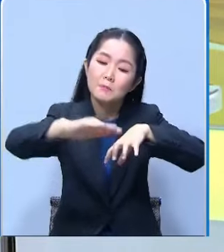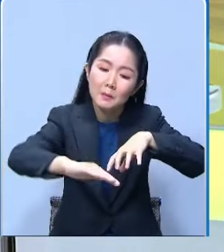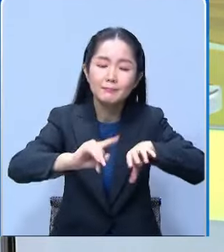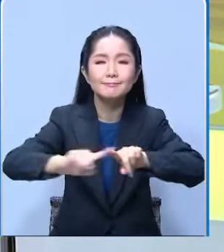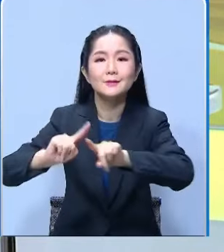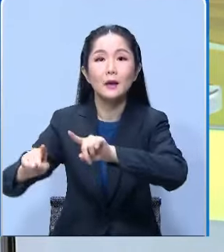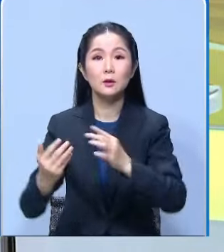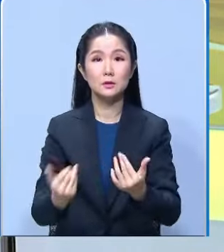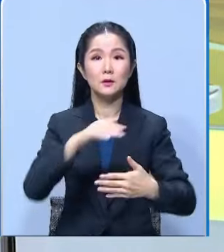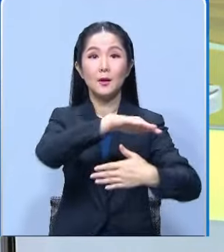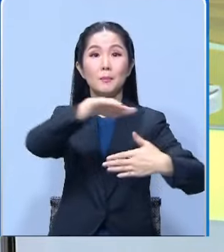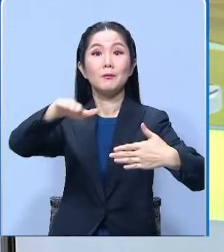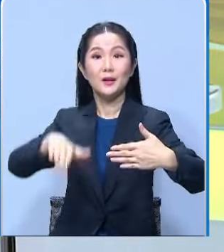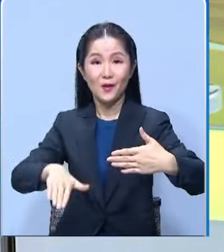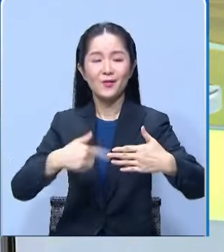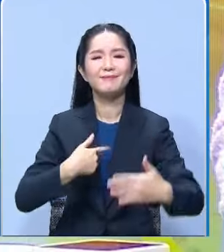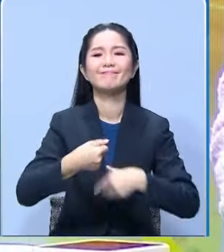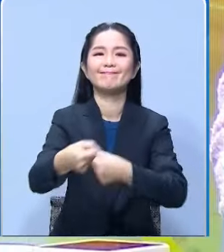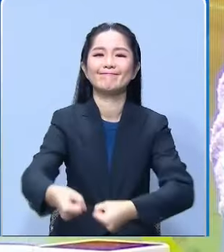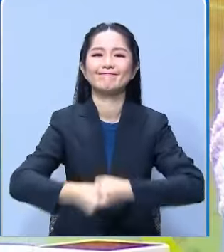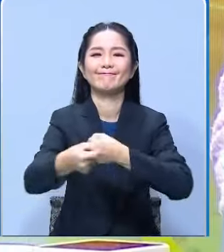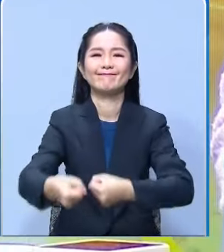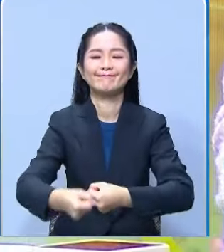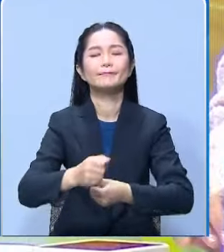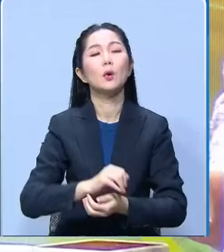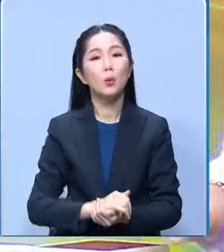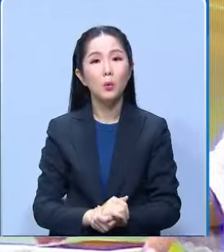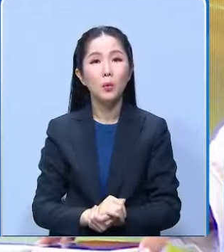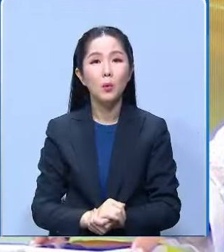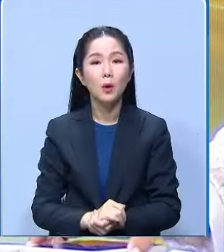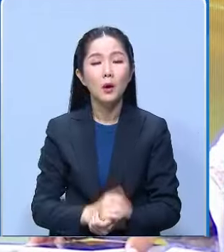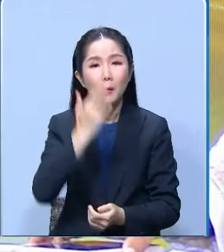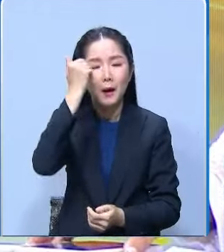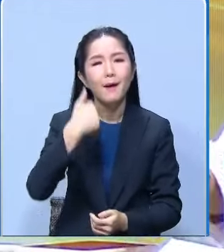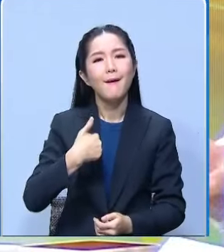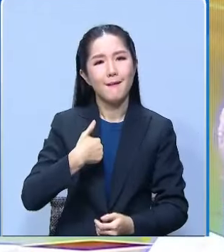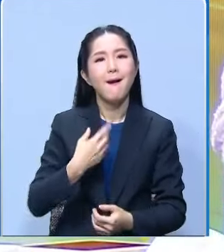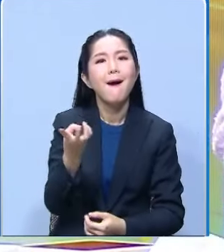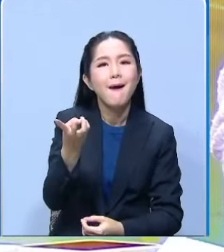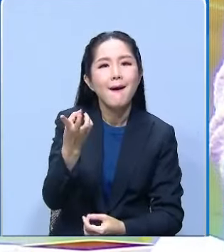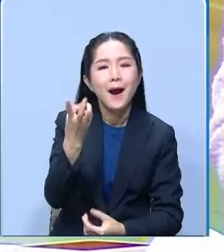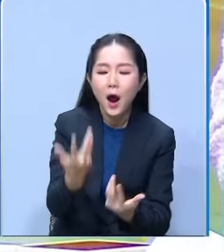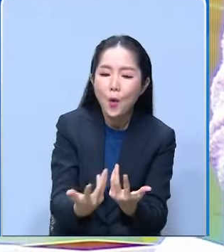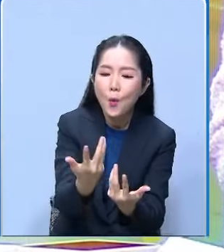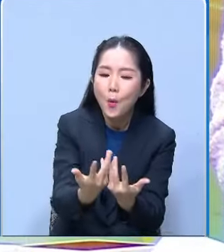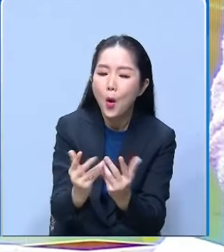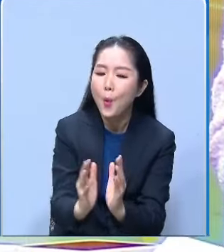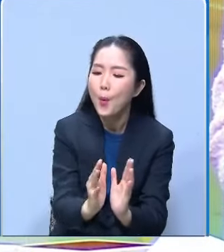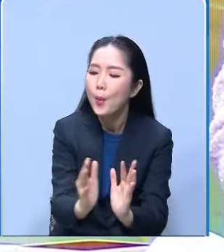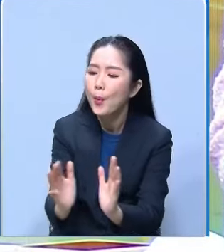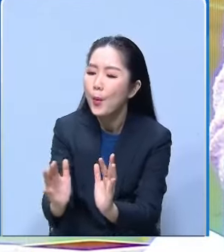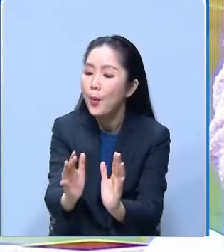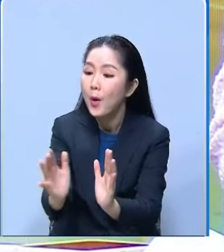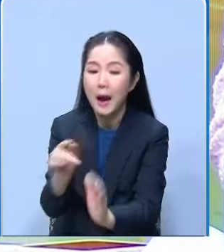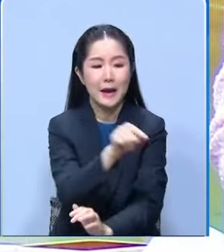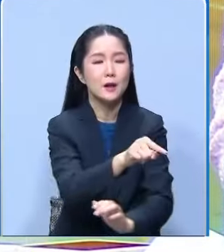เกษตรกรครับผู้เสียหายบอกว่าปลูกข้าวแล้วก็พื้นที่ข้างๆเนี่ยปลูกไร่อ้อยแล้วเหมือนกับว่าฉีดยาฆ่าหญ้าด้วยแล้วทีนี้เวลาฝนตกเนี่ย